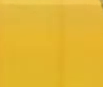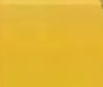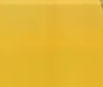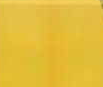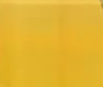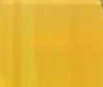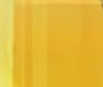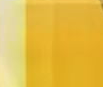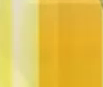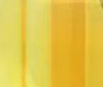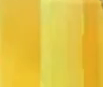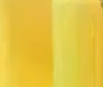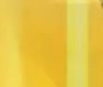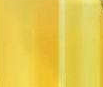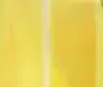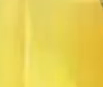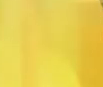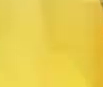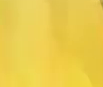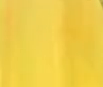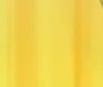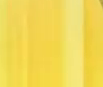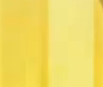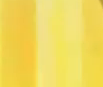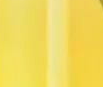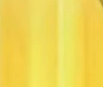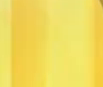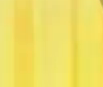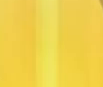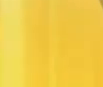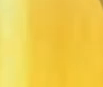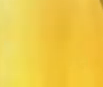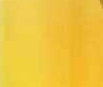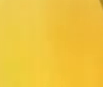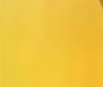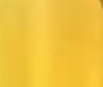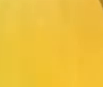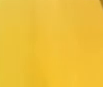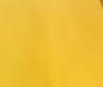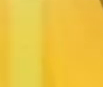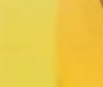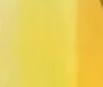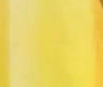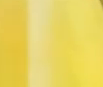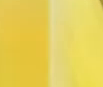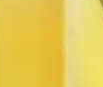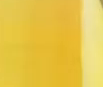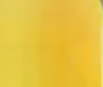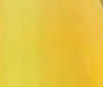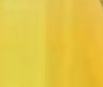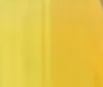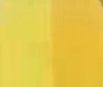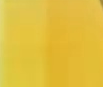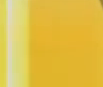كان الألم يعتصر قلوبنا، لذلك فإننا في هذا البلد الآمن الأمين